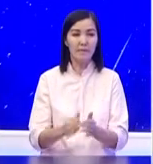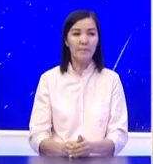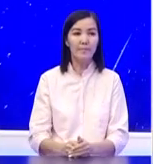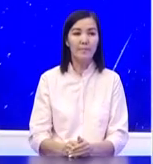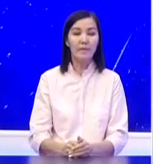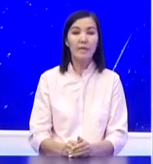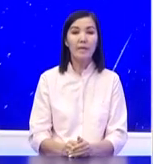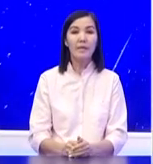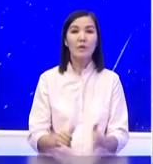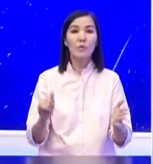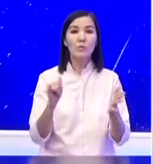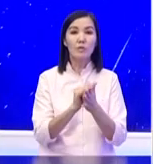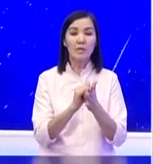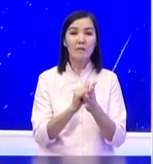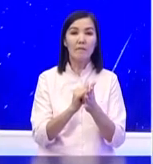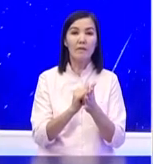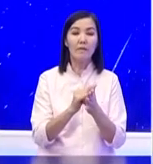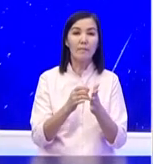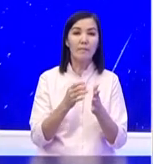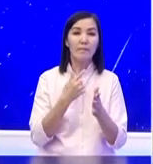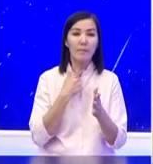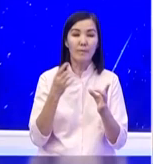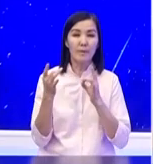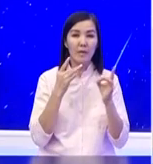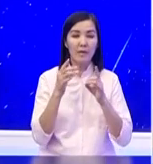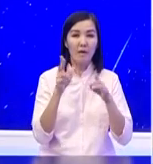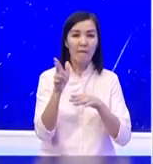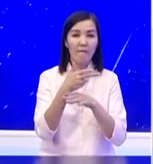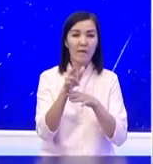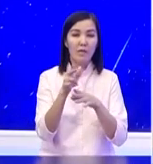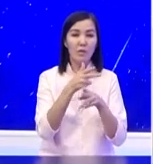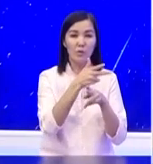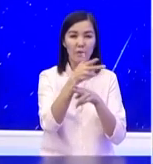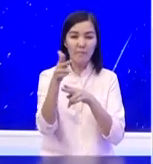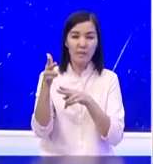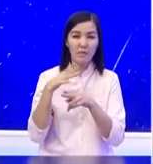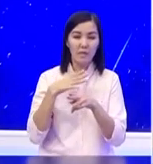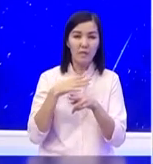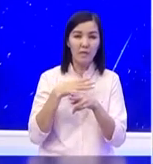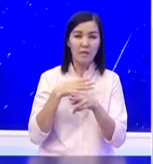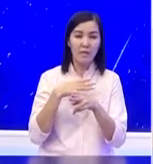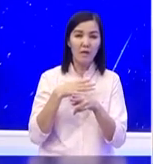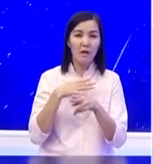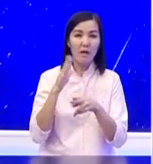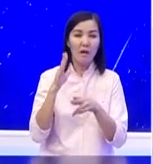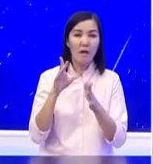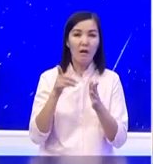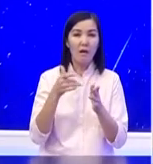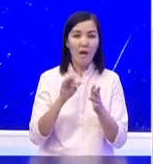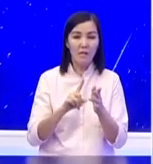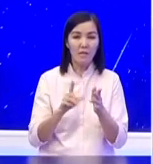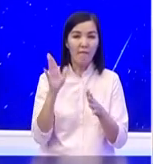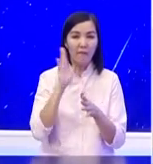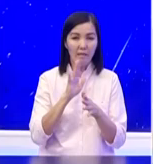охранную, пожарную, тревожную сигнализацию в виде наблюдения, учетки газа, учета воды, которая,